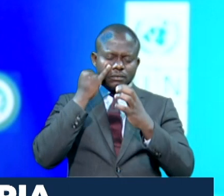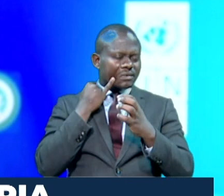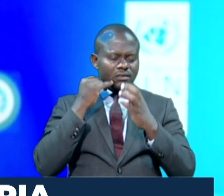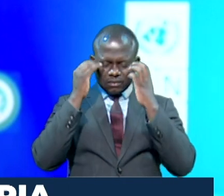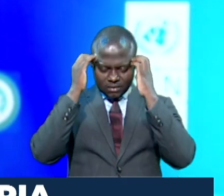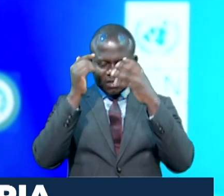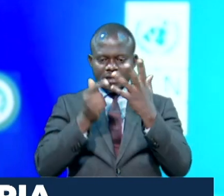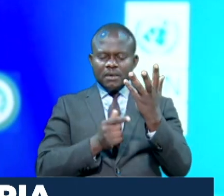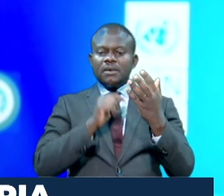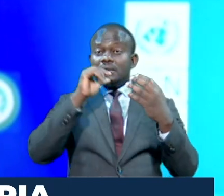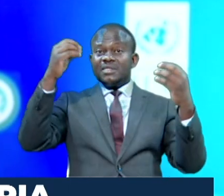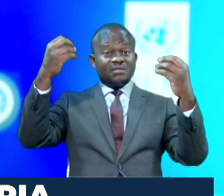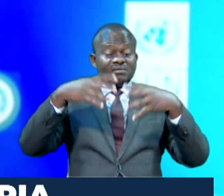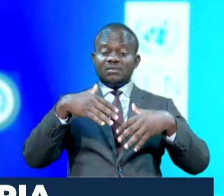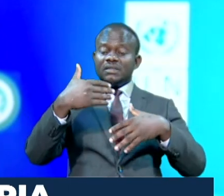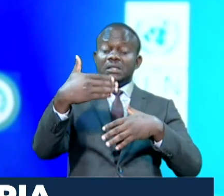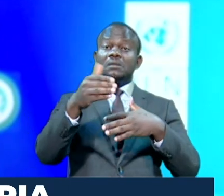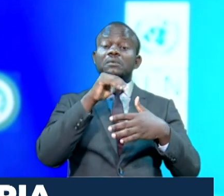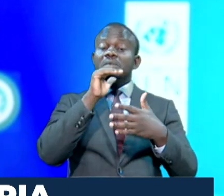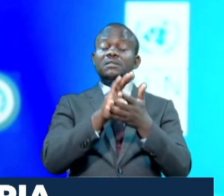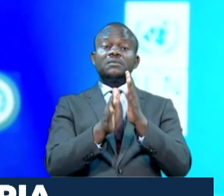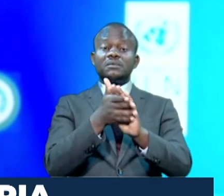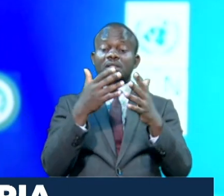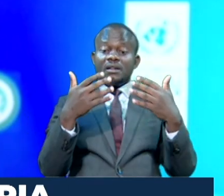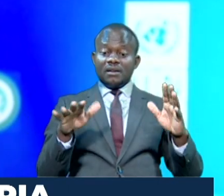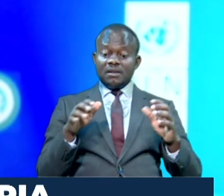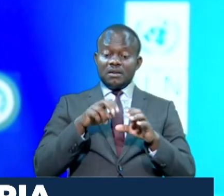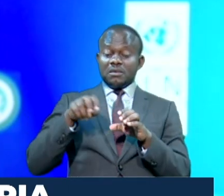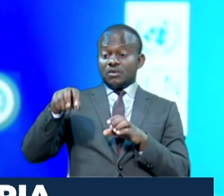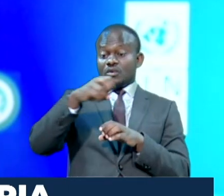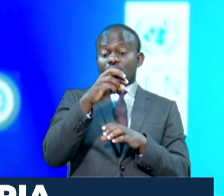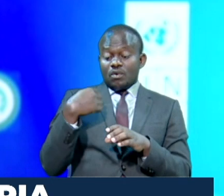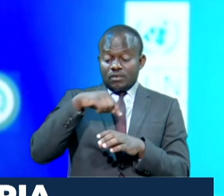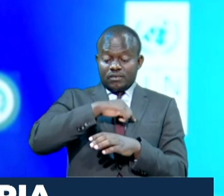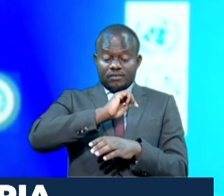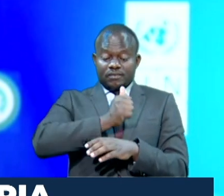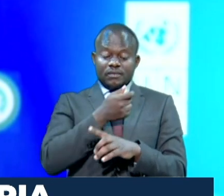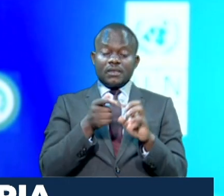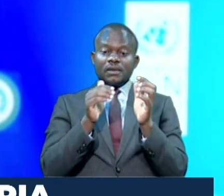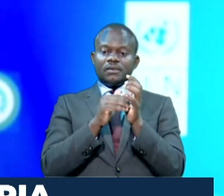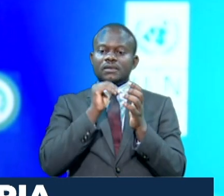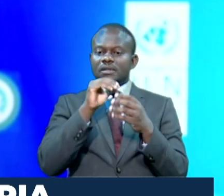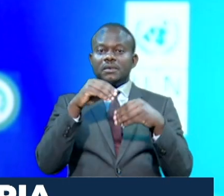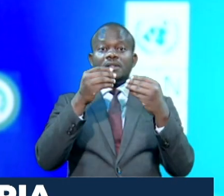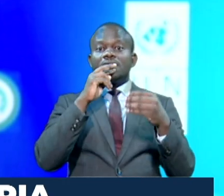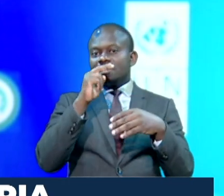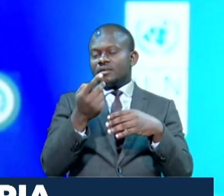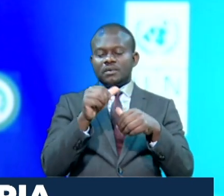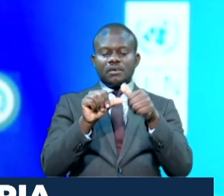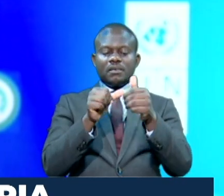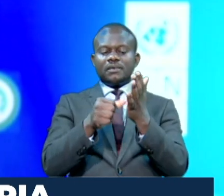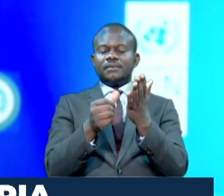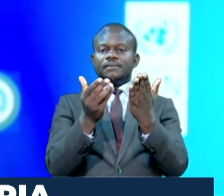Kurakarira cyane ibintu bidasobanutse bigenda ubutagira iherezo, bituzenguruka cyangwa bituriho. Nyamara ntibitanga igisubizo kuri iki kibazo.